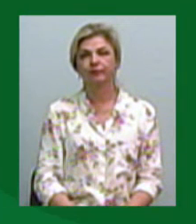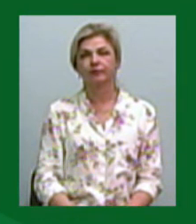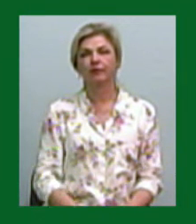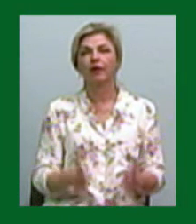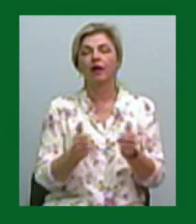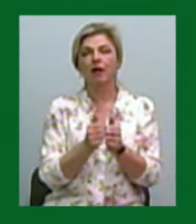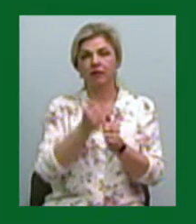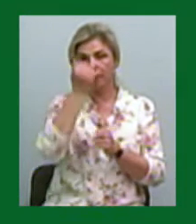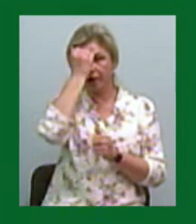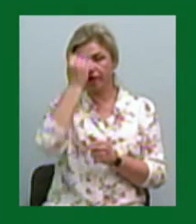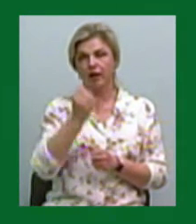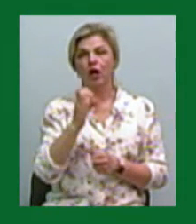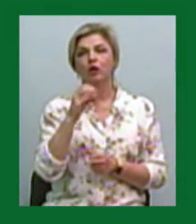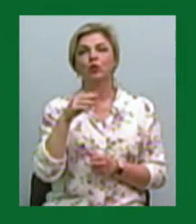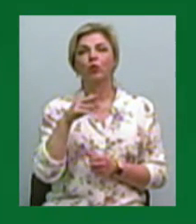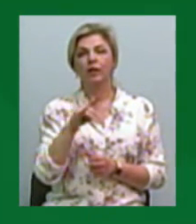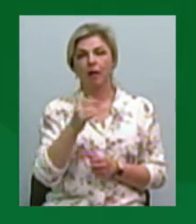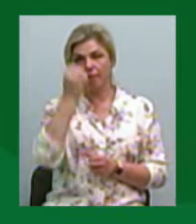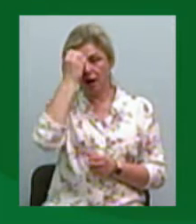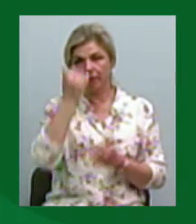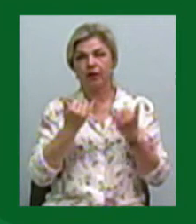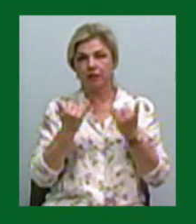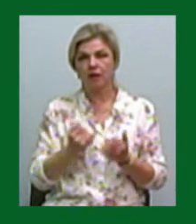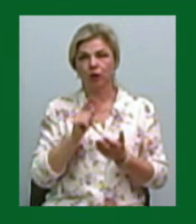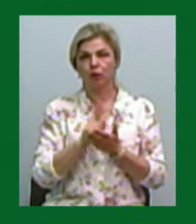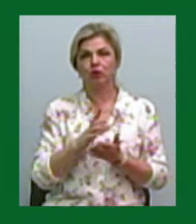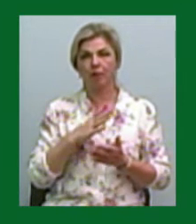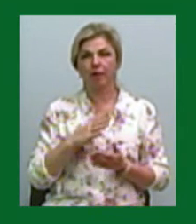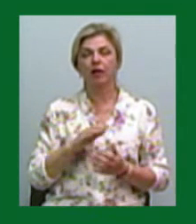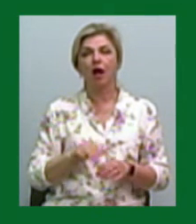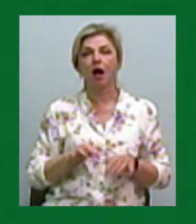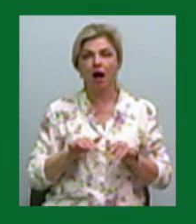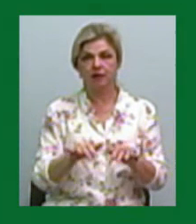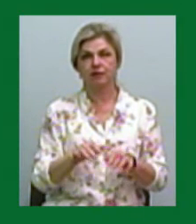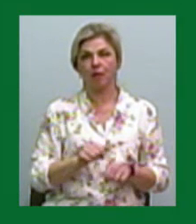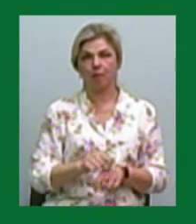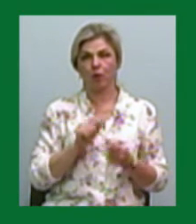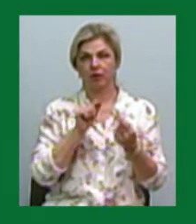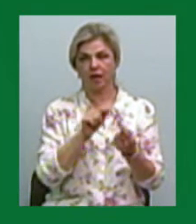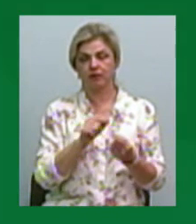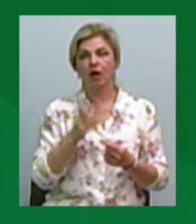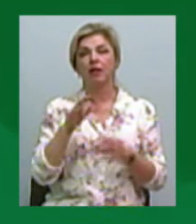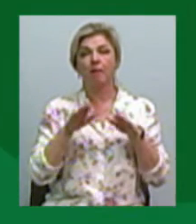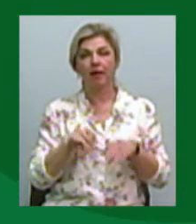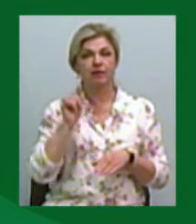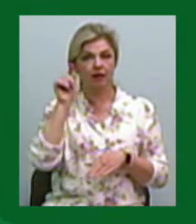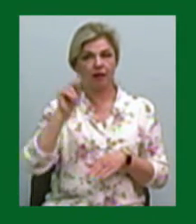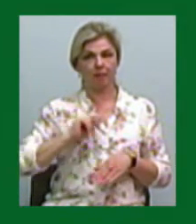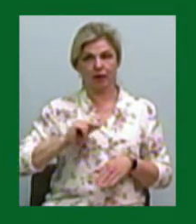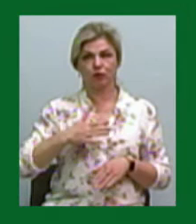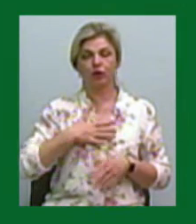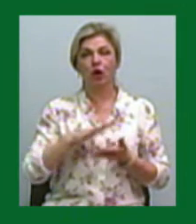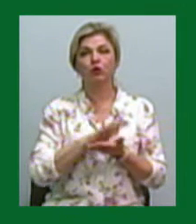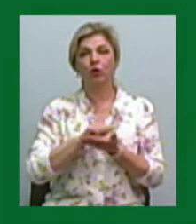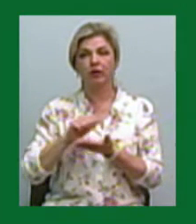Біля меморіалу «Струни пам'яті» саме зараз має відбутись акція протесту. На місці працює наша кореспондентка Марія Савицька.